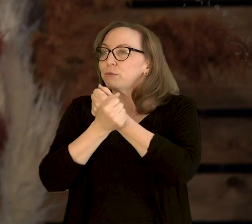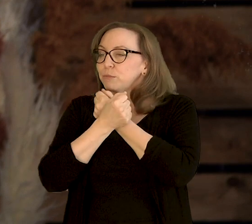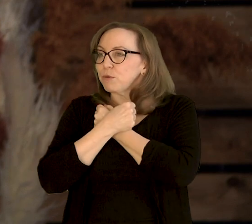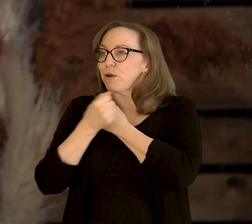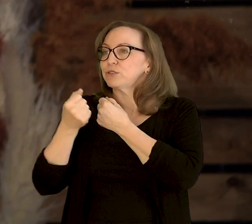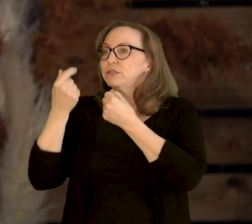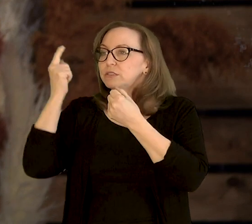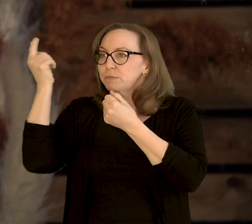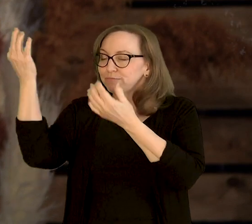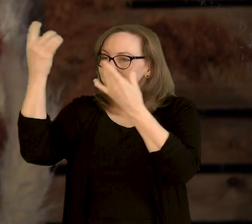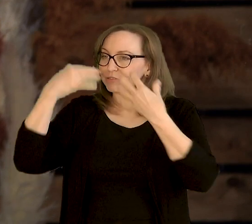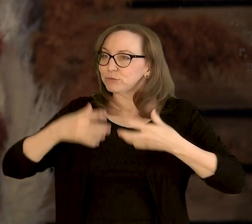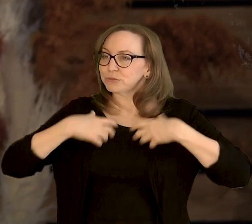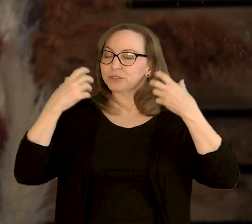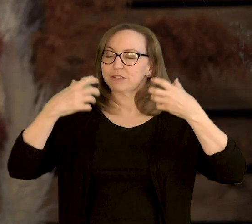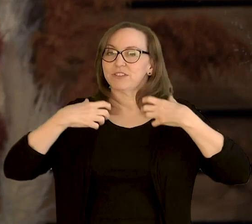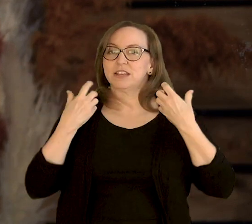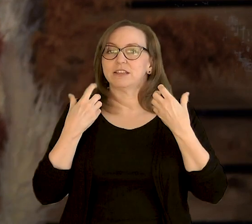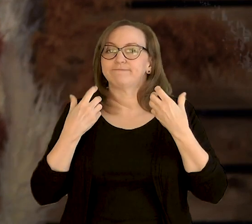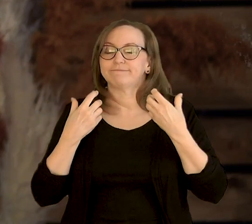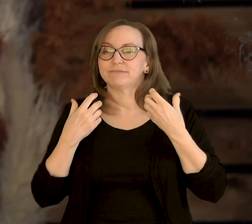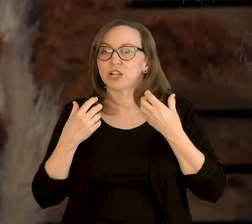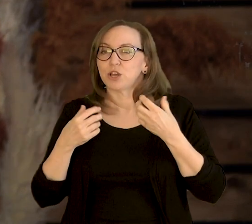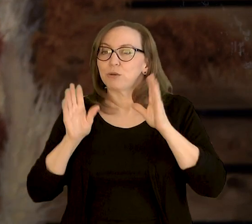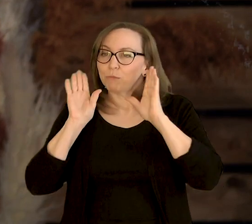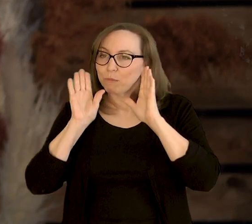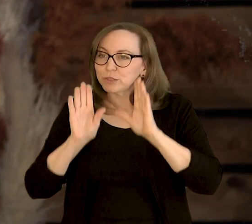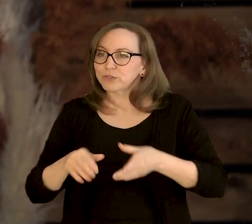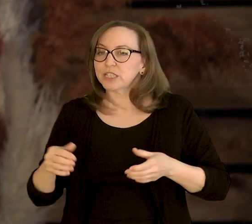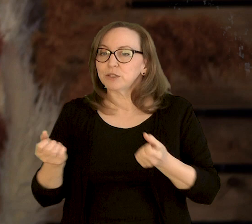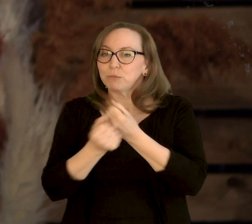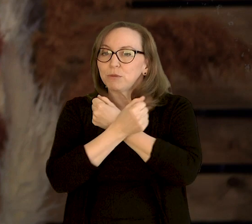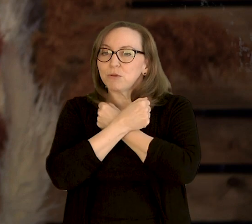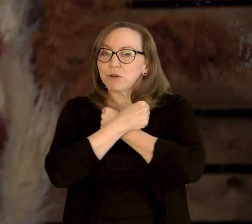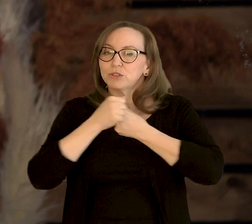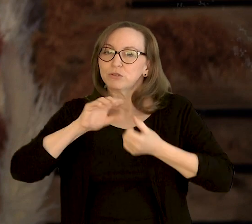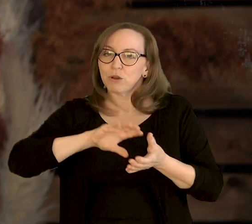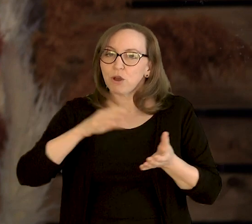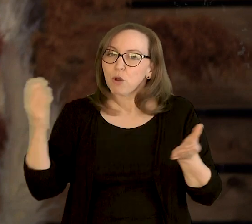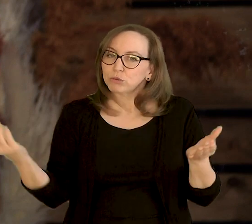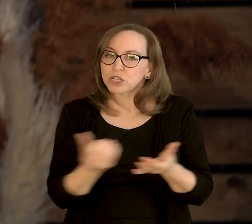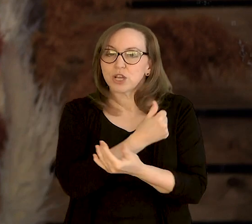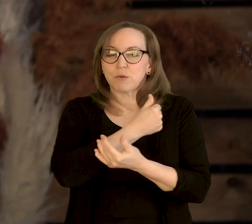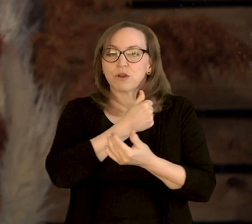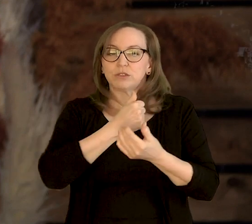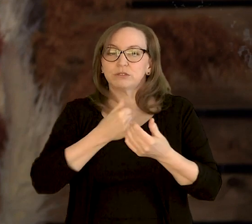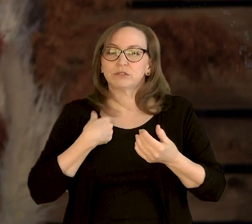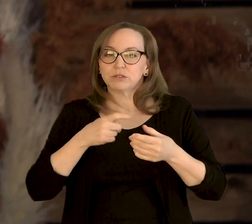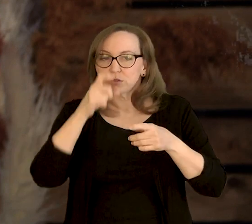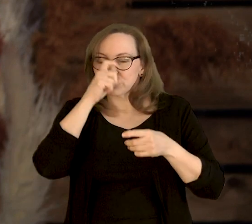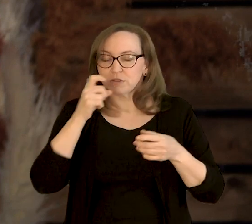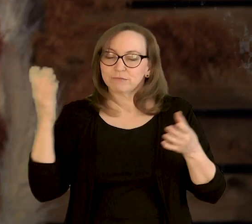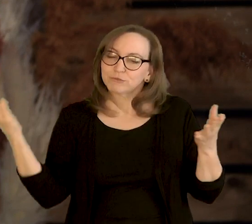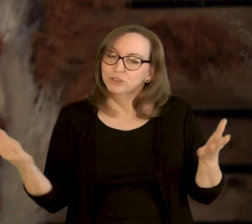aby ona usunęła z nas to, co jest złe, byśmy jak najpełniej